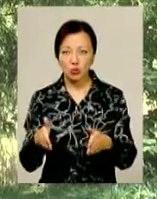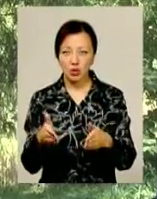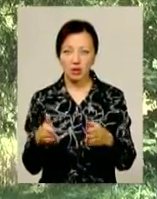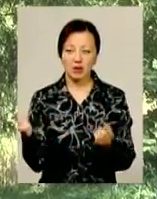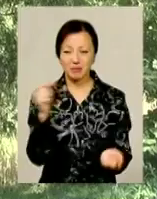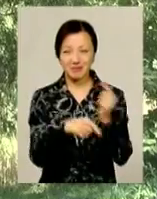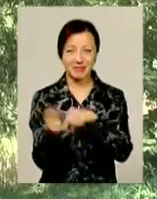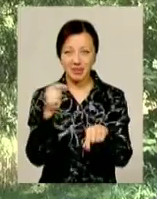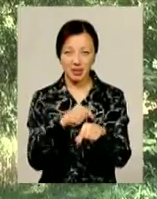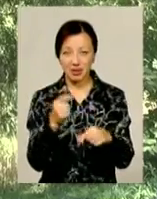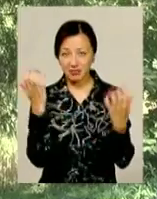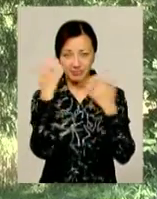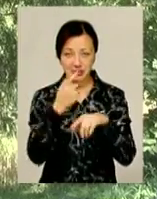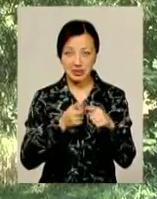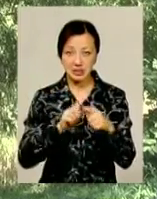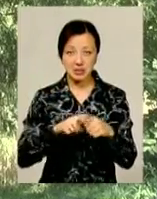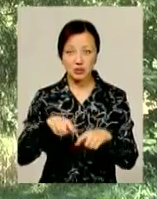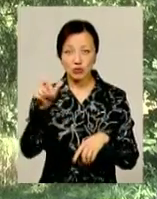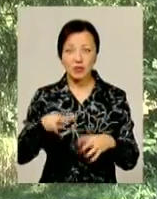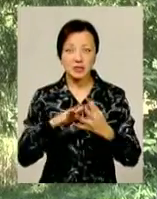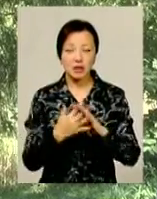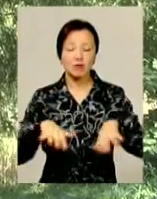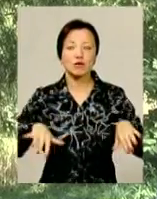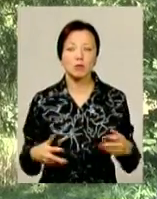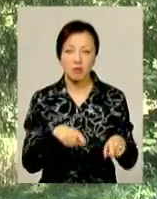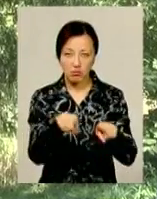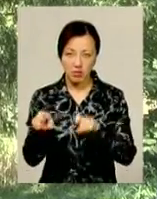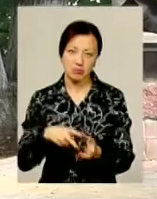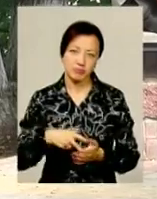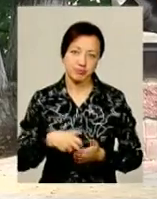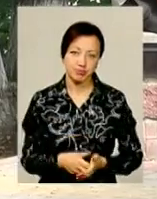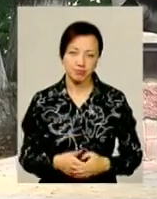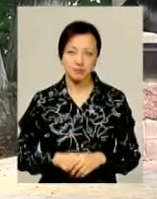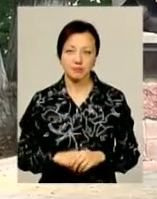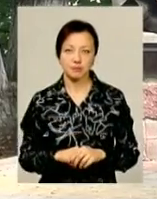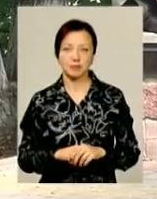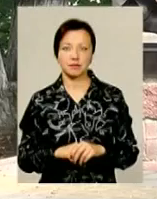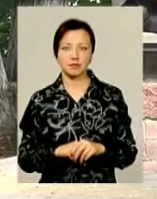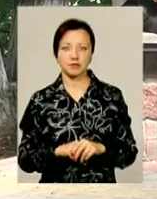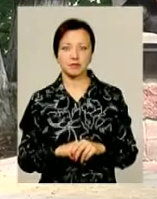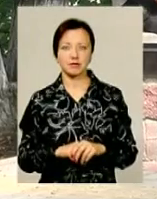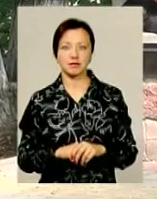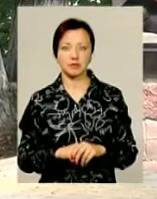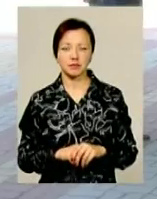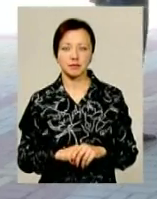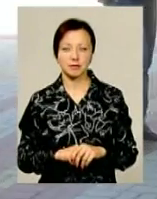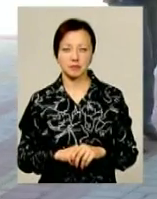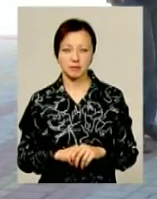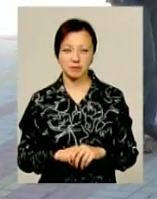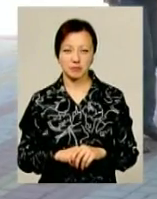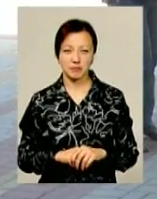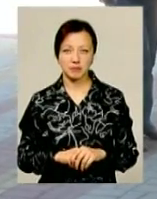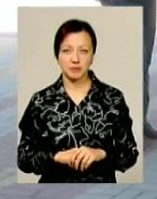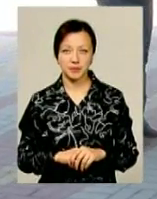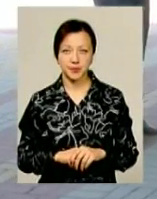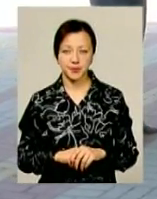Футболять, запутують всі сліди, і цей дядько вже так пристав бігати кругом, що він вже просто падає на коліна. Світлана Поробок, Андрій Лазарук із Дашковець Віньковецького району